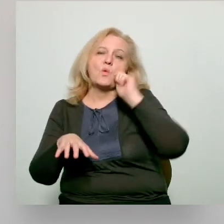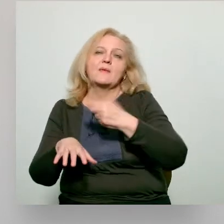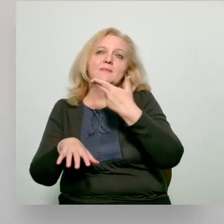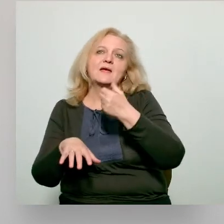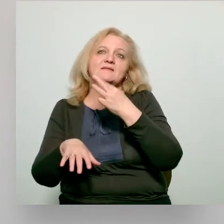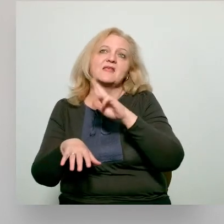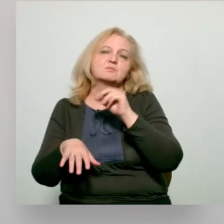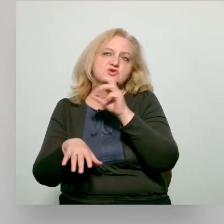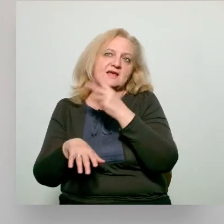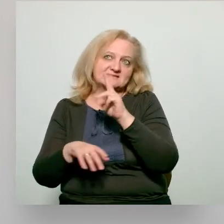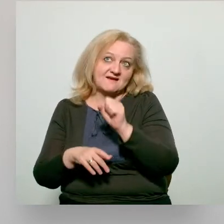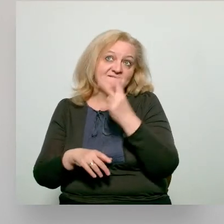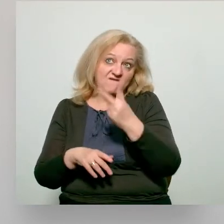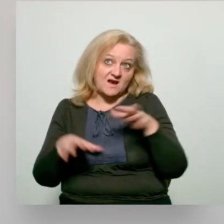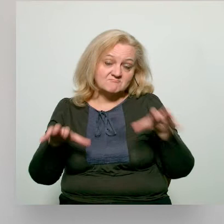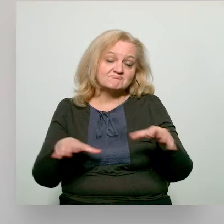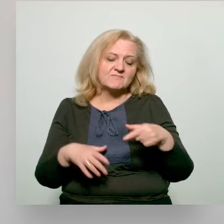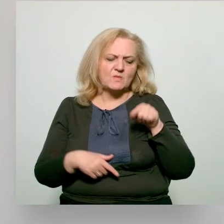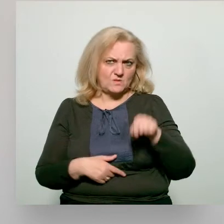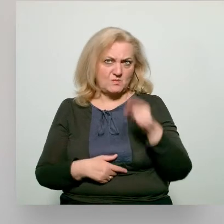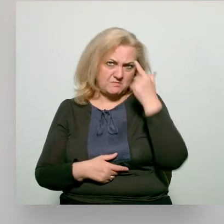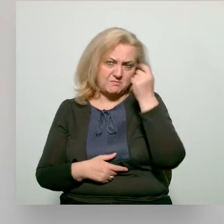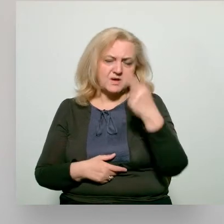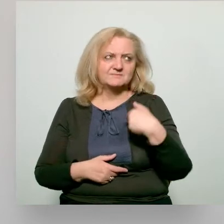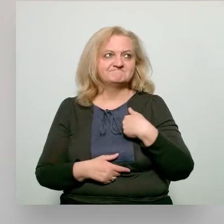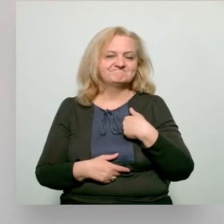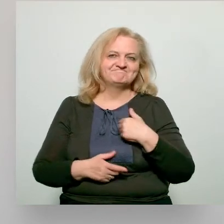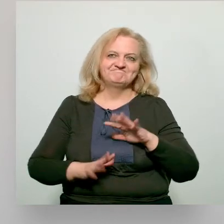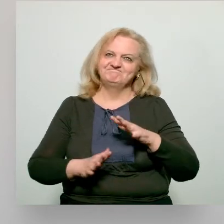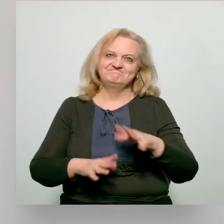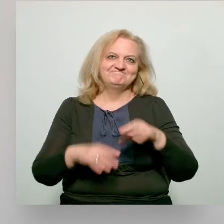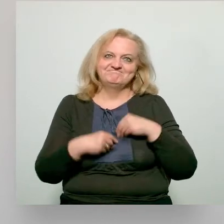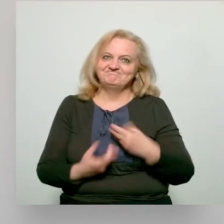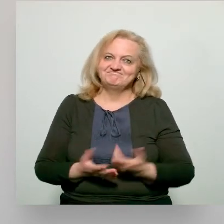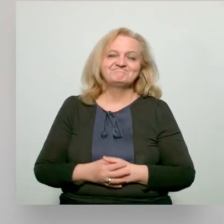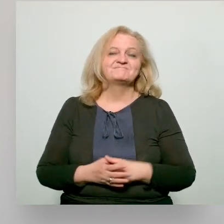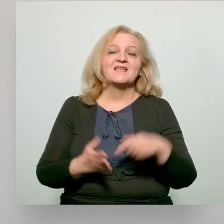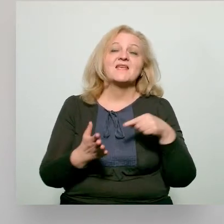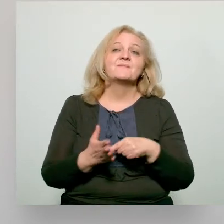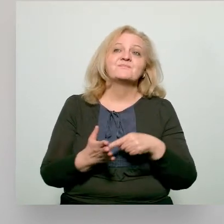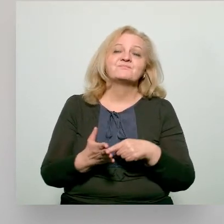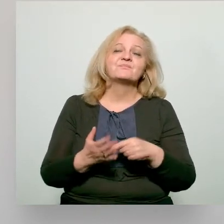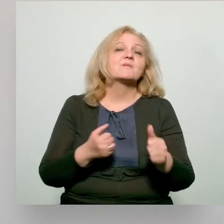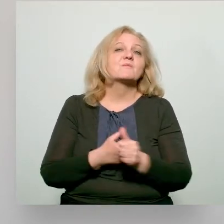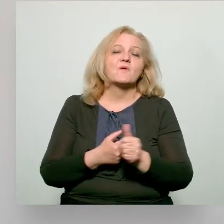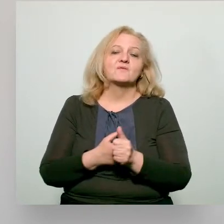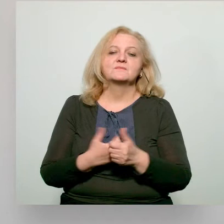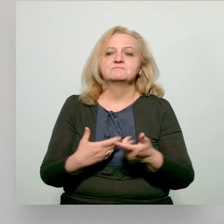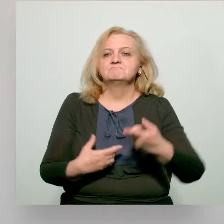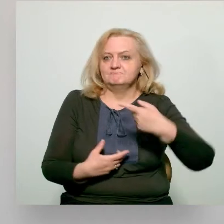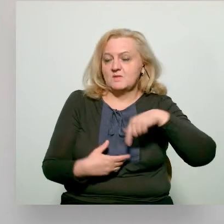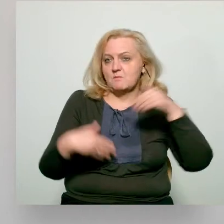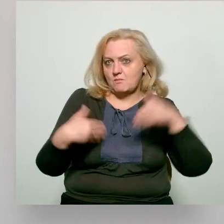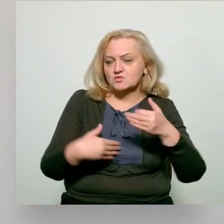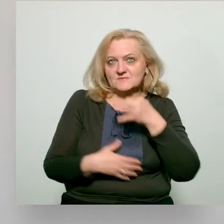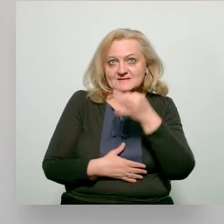do przyjęcia. Tej otóż przyczyny, że my możemy przecież zapytać, kiedy Kijów